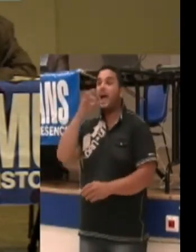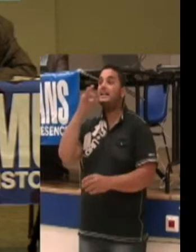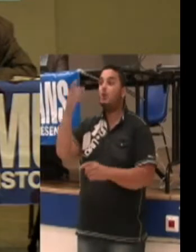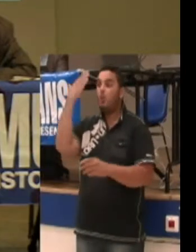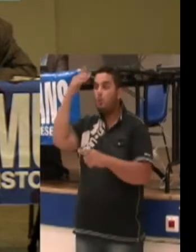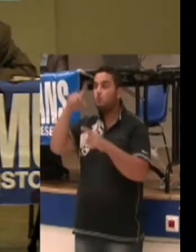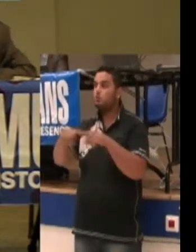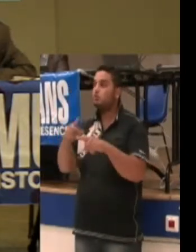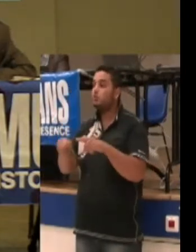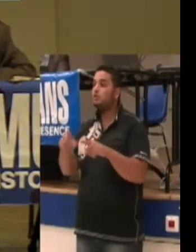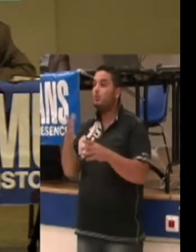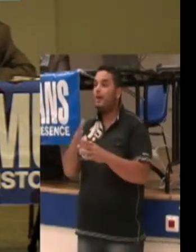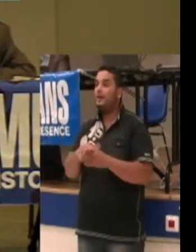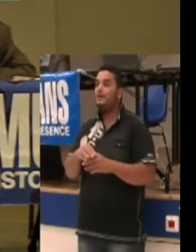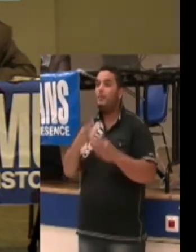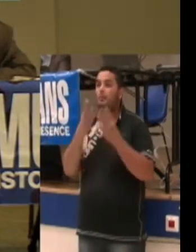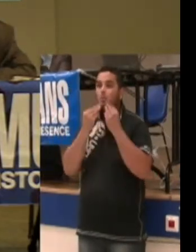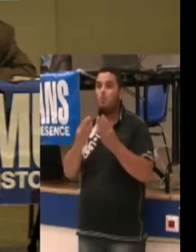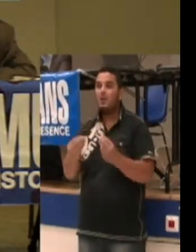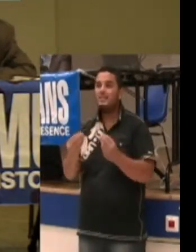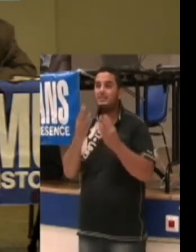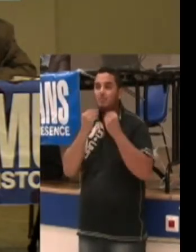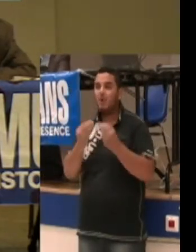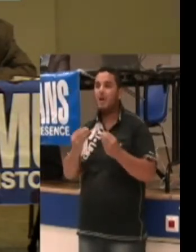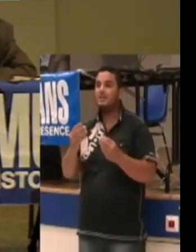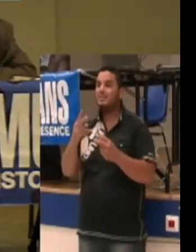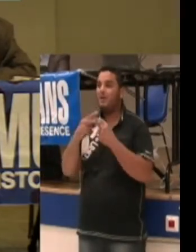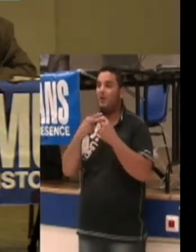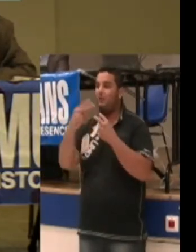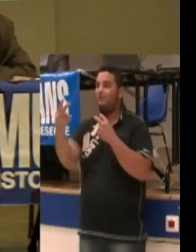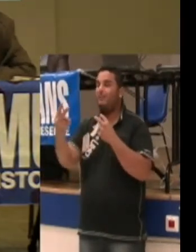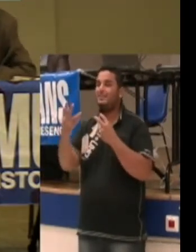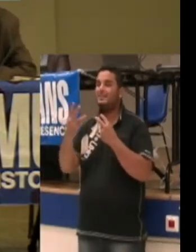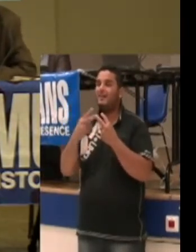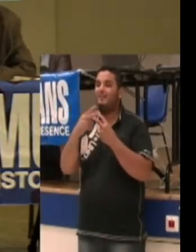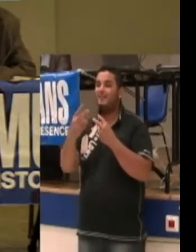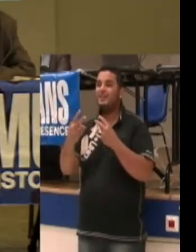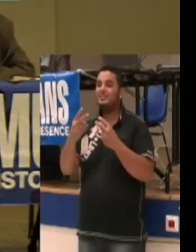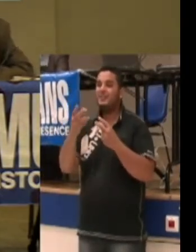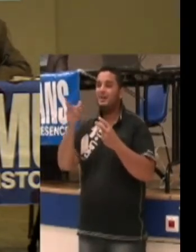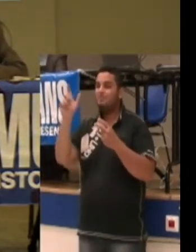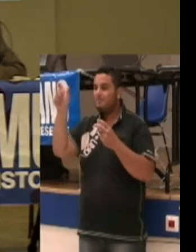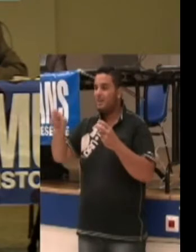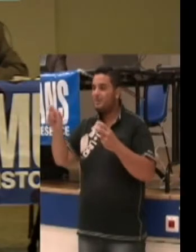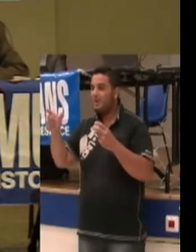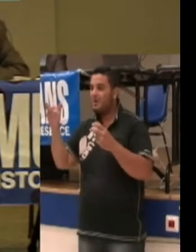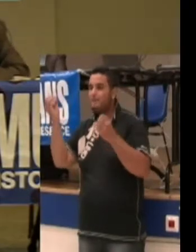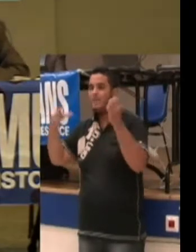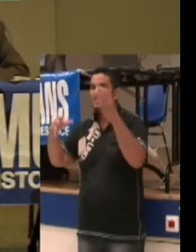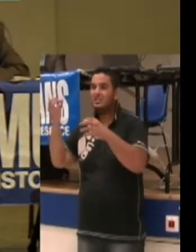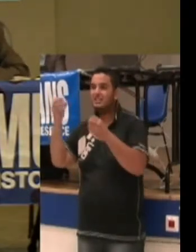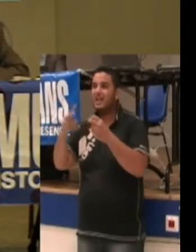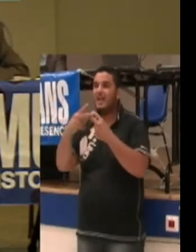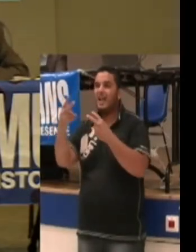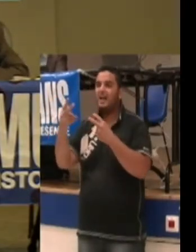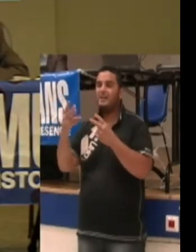de Moïse, il nous dit que Moussa, il était en face des Sahara, quand il était en face des